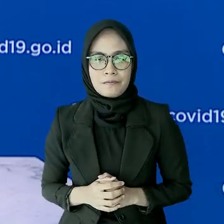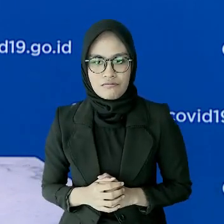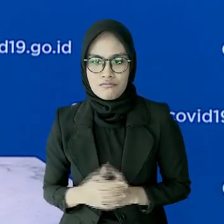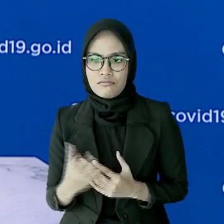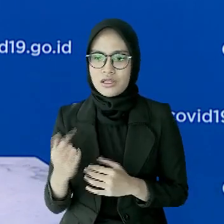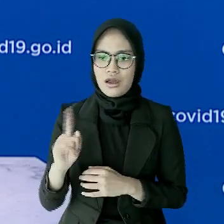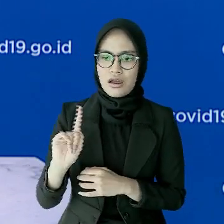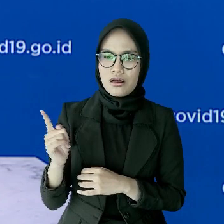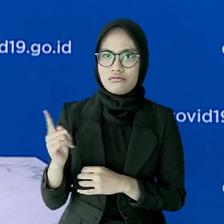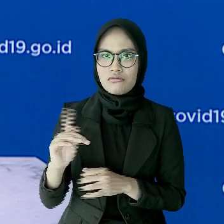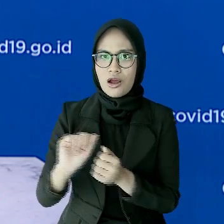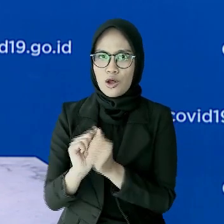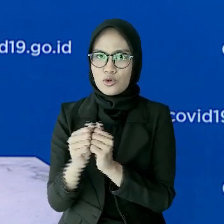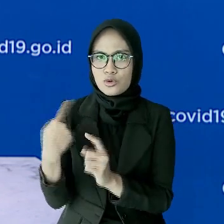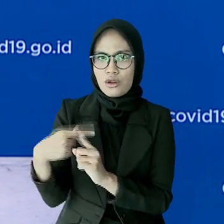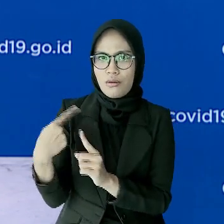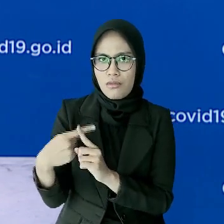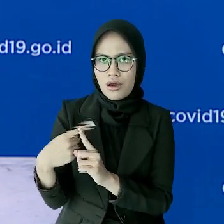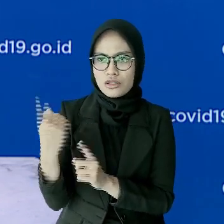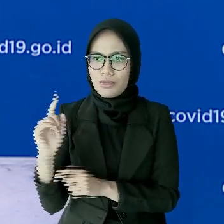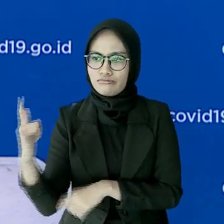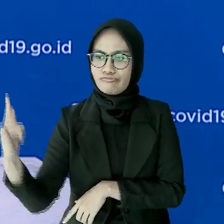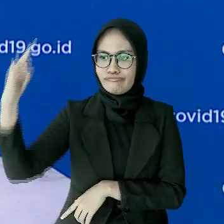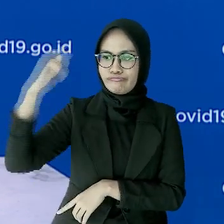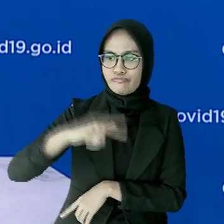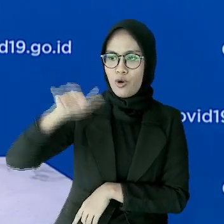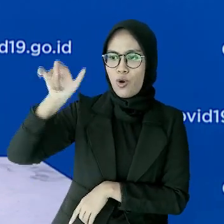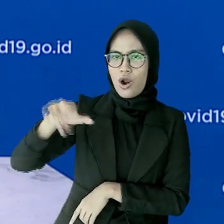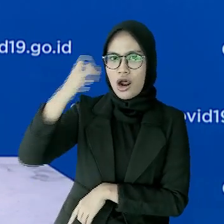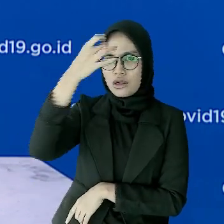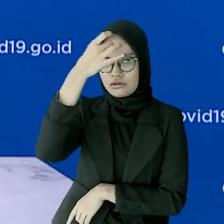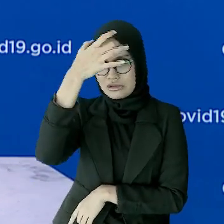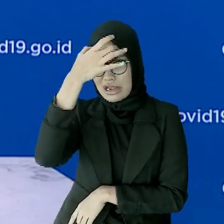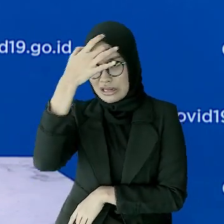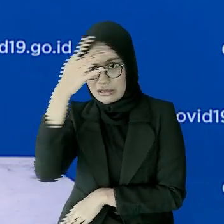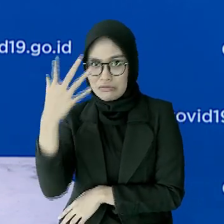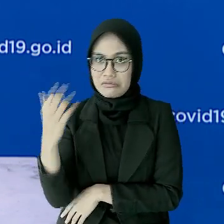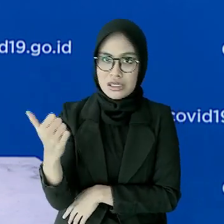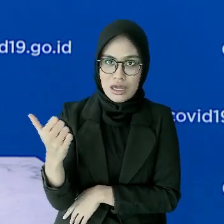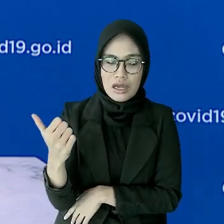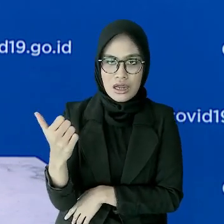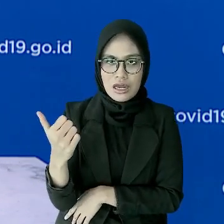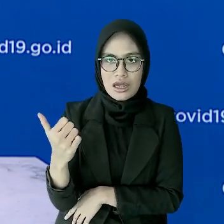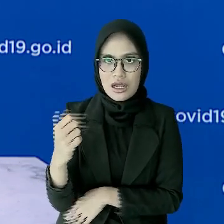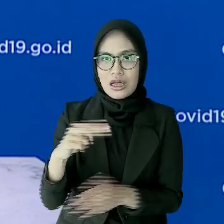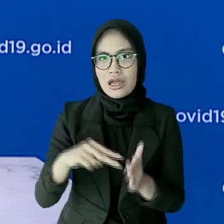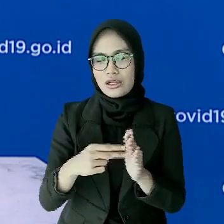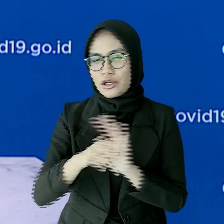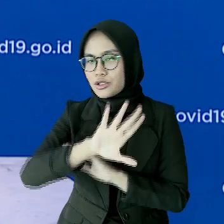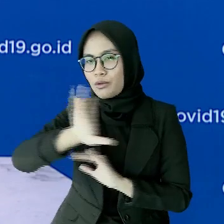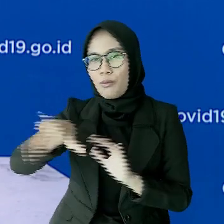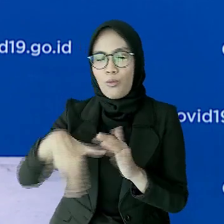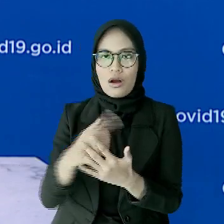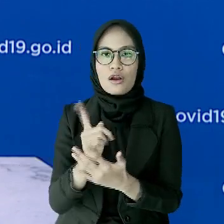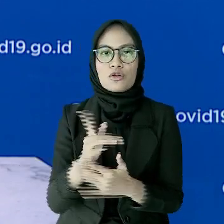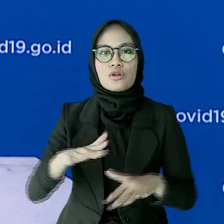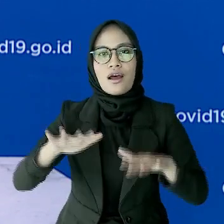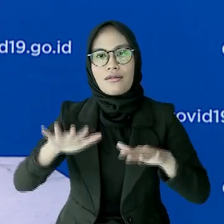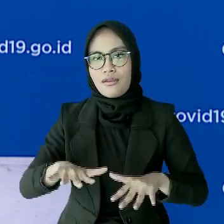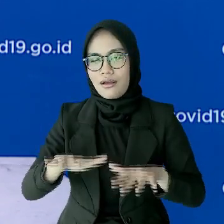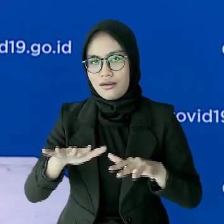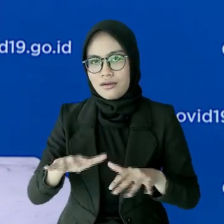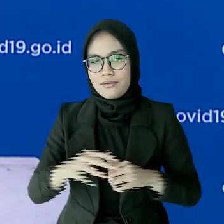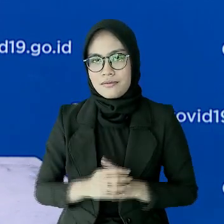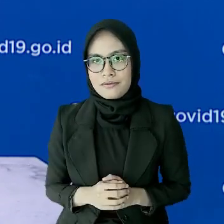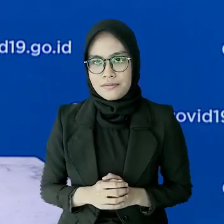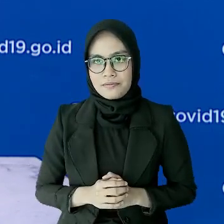ke Indonesia. Meningkatkan cakupan vaksinasi dosis lengkap sebagai perlindungan maksimal kepada minimal